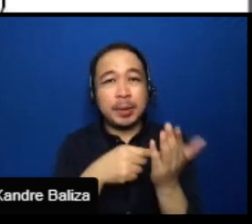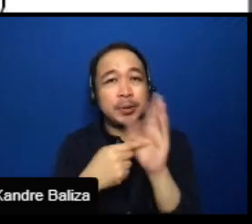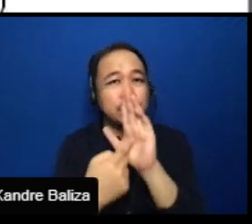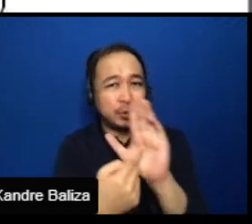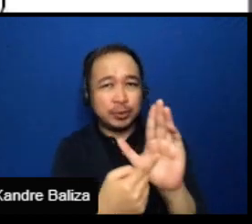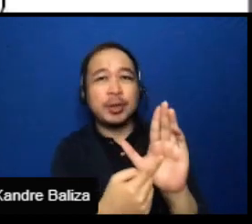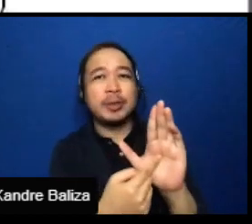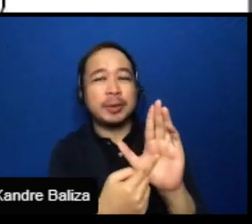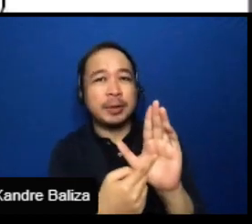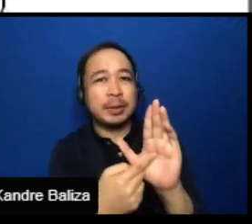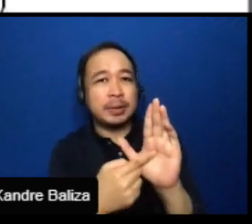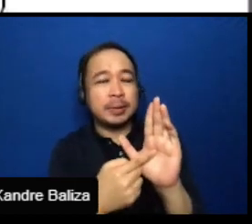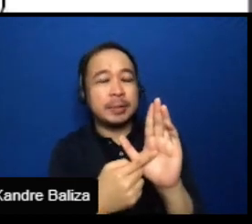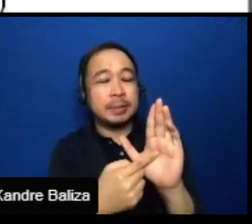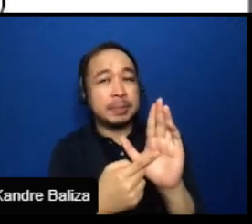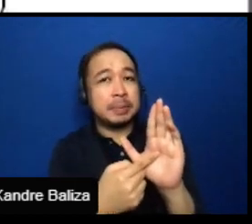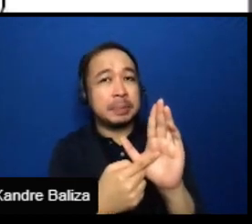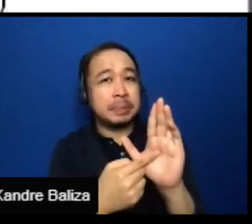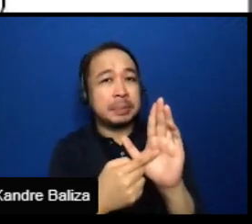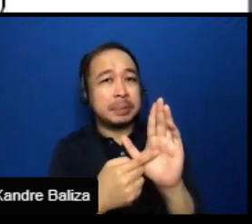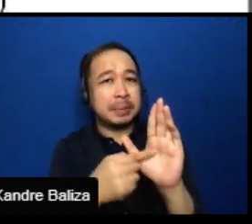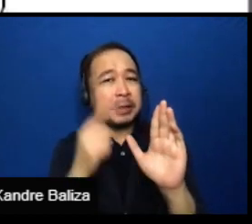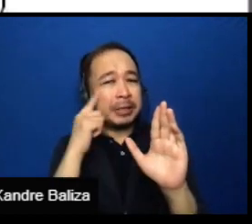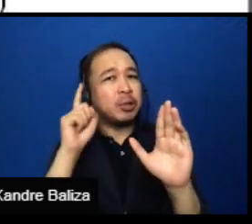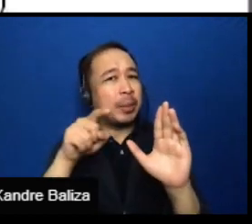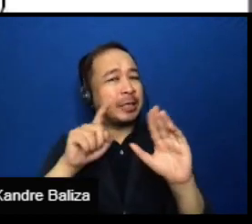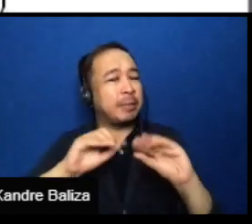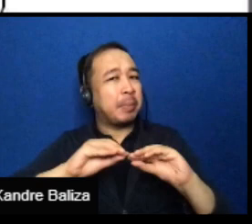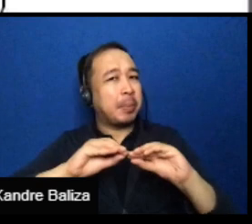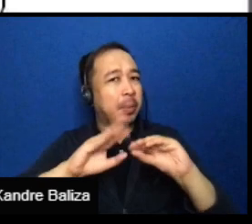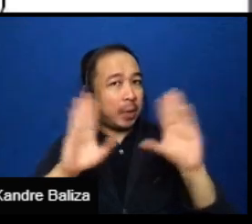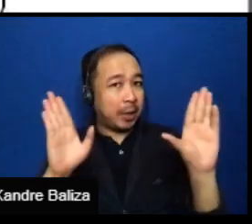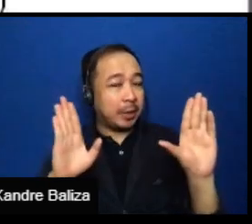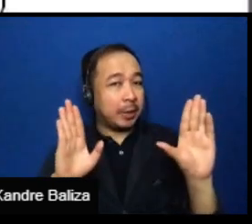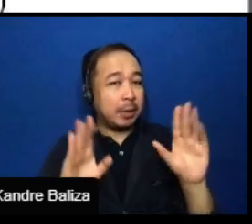а вторую вещь организационного характера.